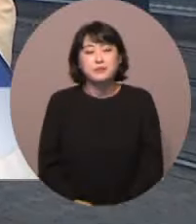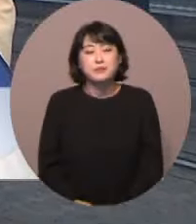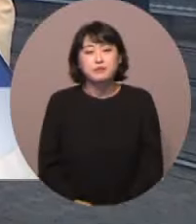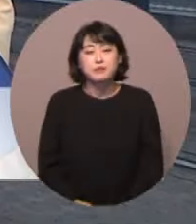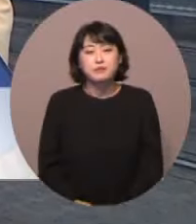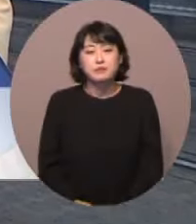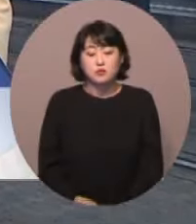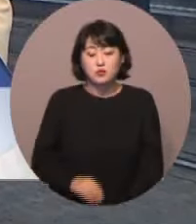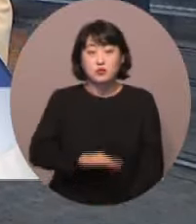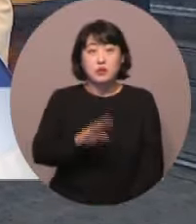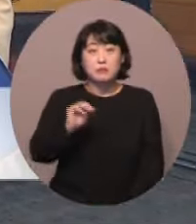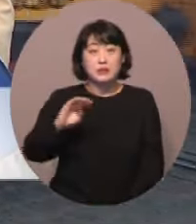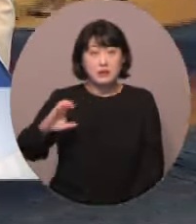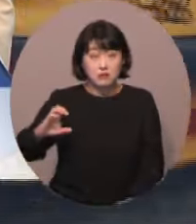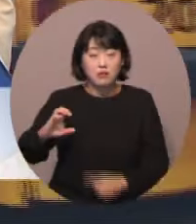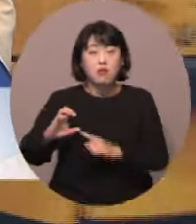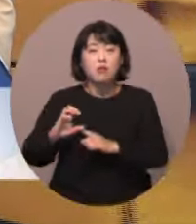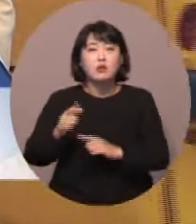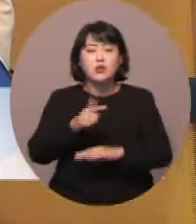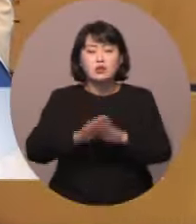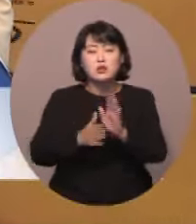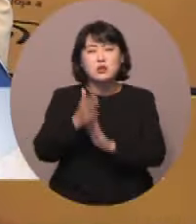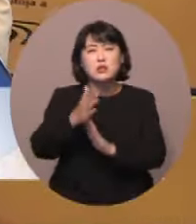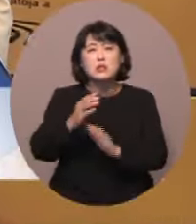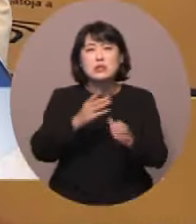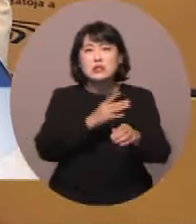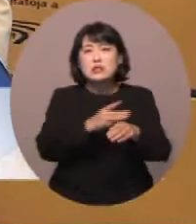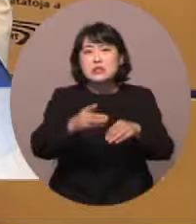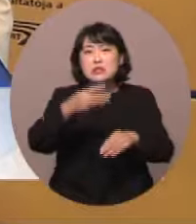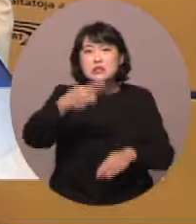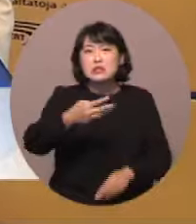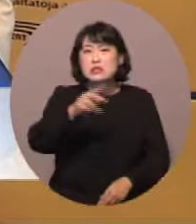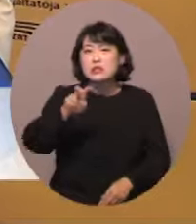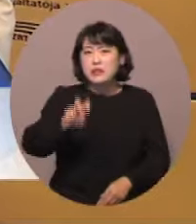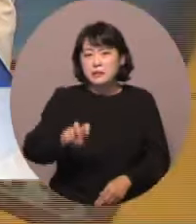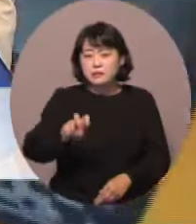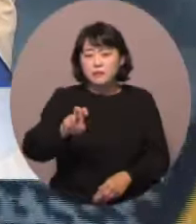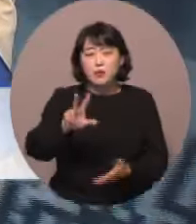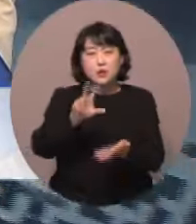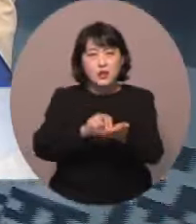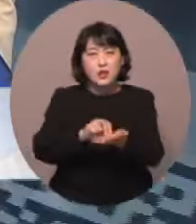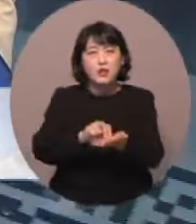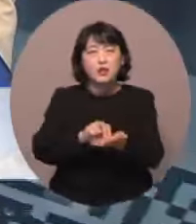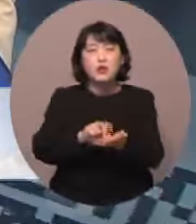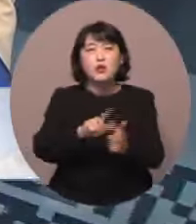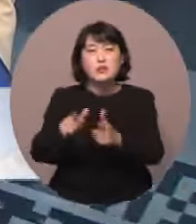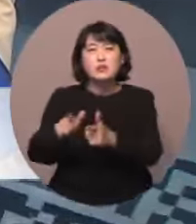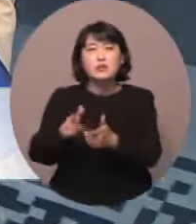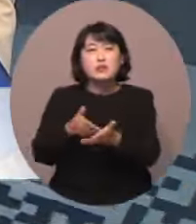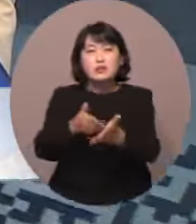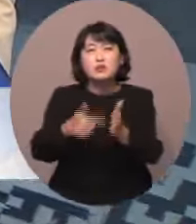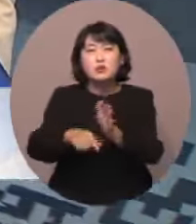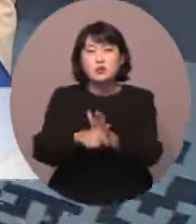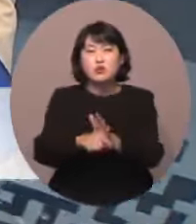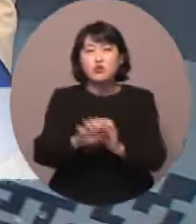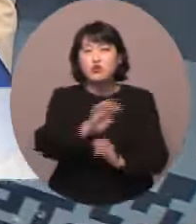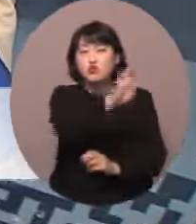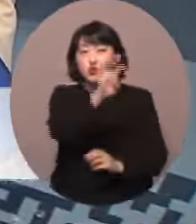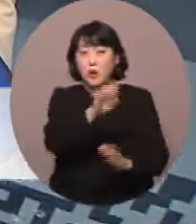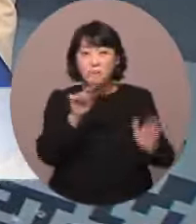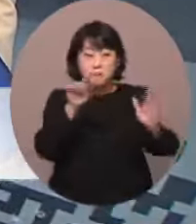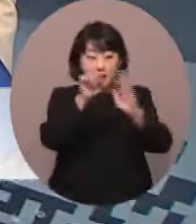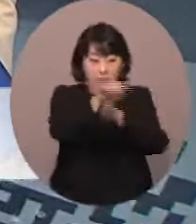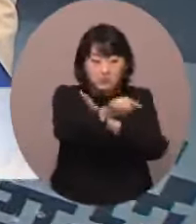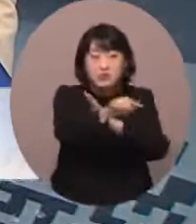저희 방송은 트램 도시를 꿈꾸는 대전시의 과제와 대안을 제시하기 위해 유럽 현지를 취재한 기획 보도를 세